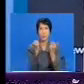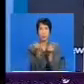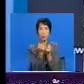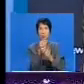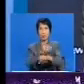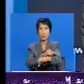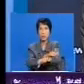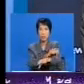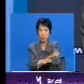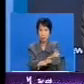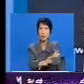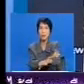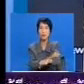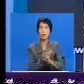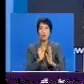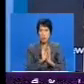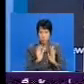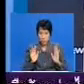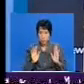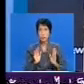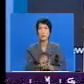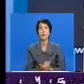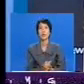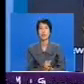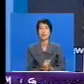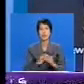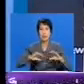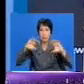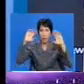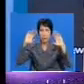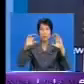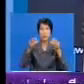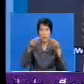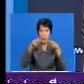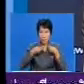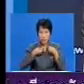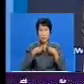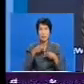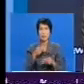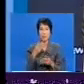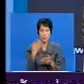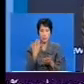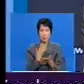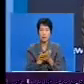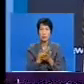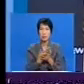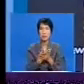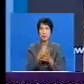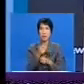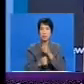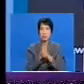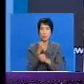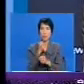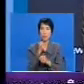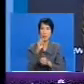ทยค่ะขอบคุณรัฐบาลสำหรับมติที่ให้ลูกจ้างประจำทั่วประเทศนั้นได้รับสิทธิ์ เงินบำนาญเป็นผลสำเร็จค่ะแก่ผู้เกษียณอายุ